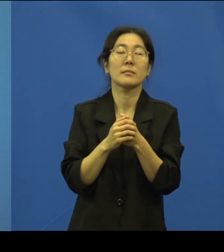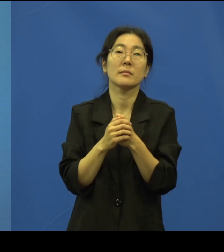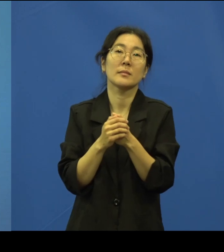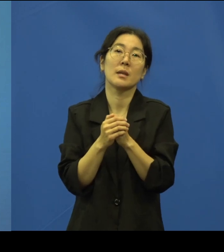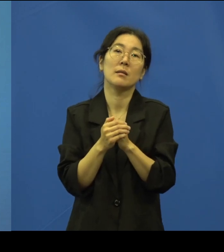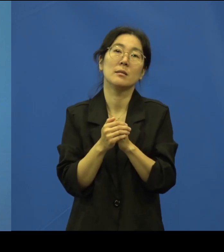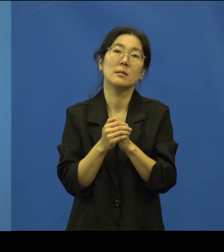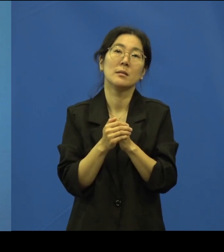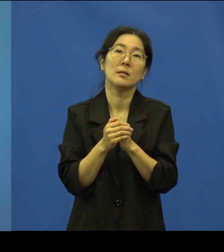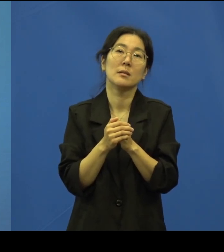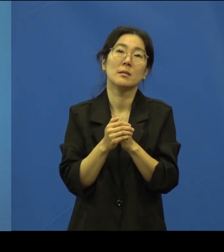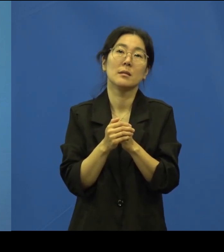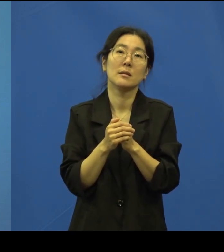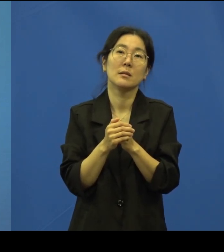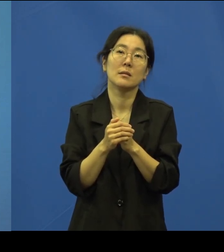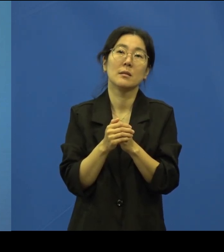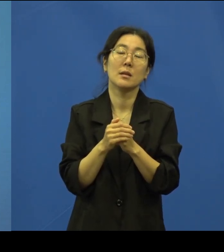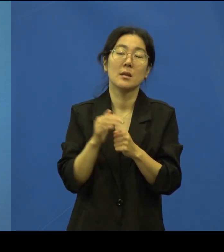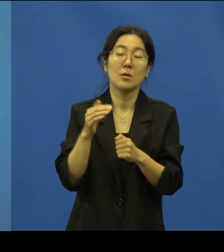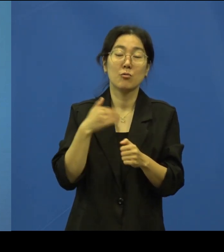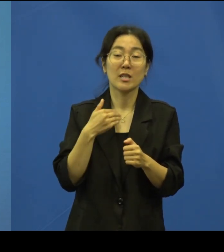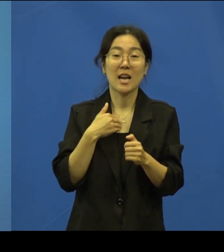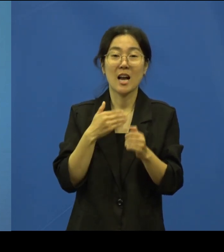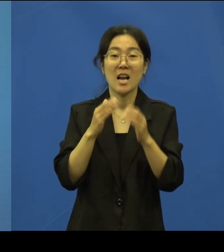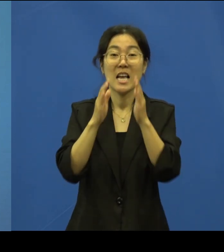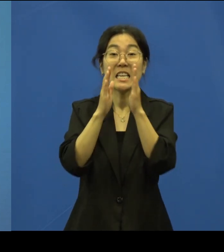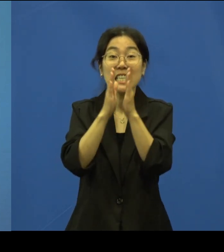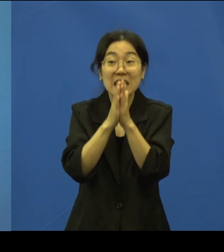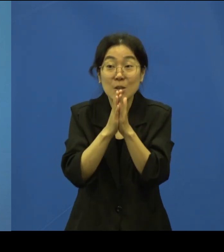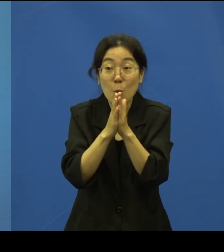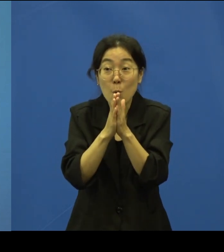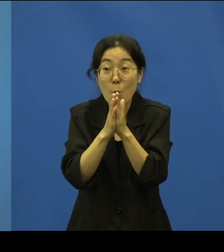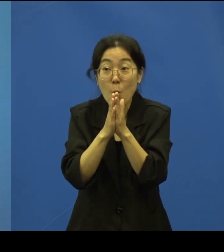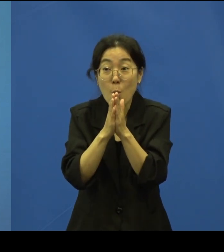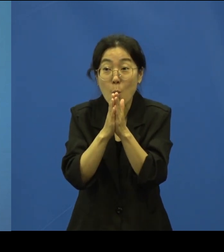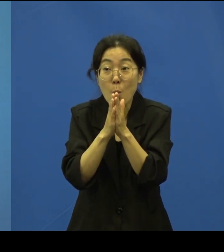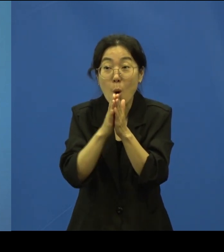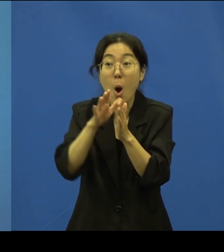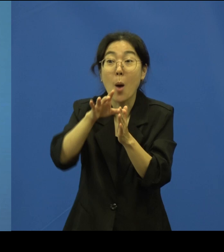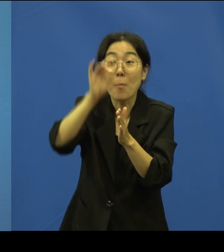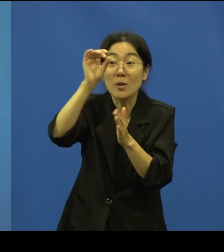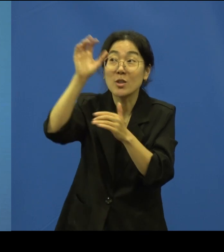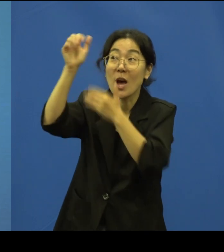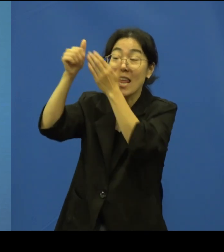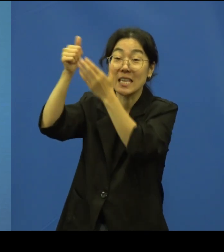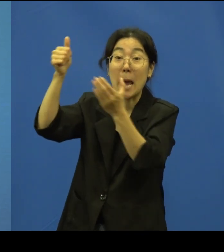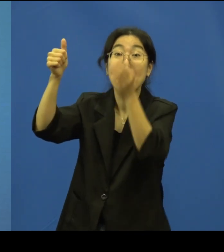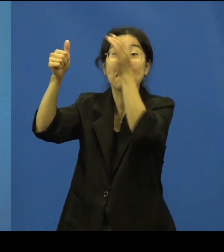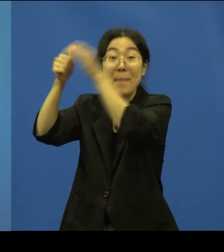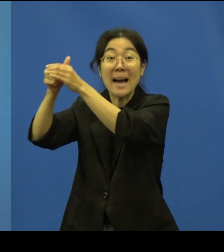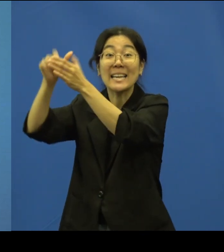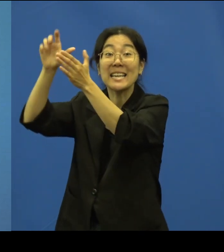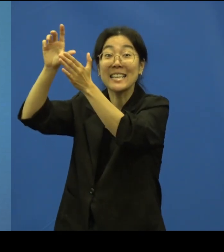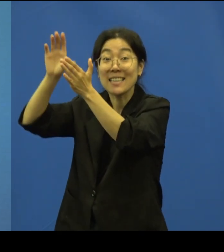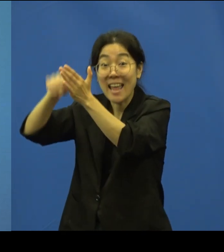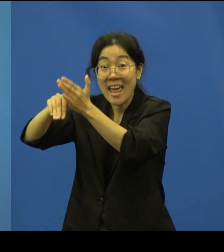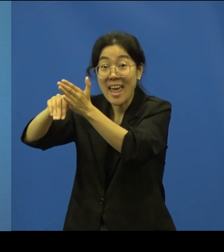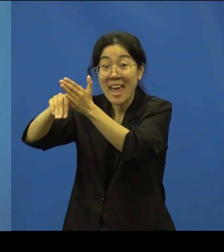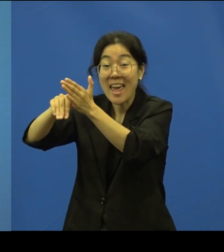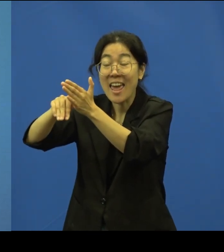하나님의 뜻을 받아들일 수 있게 되는 것입니다. 여러분, 우리가 다 기도 제목을 써서 주님께 기도한다고 무슨